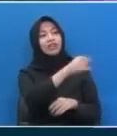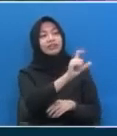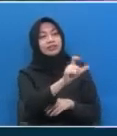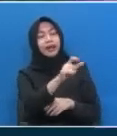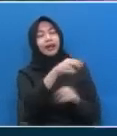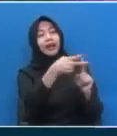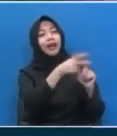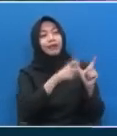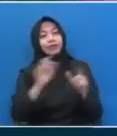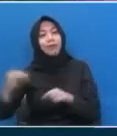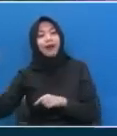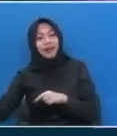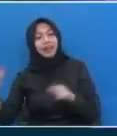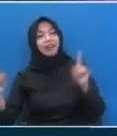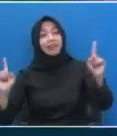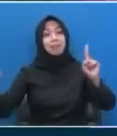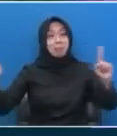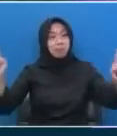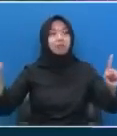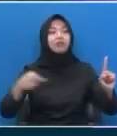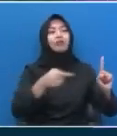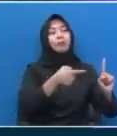terakhir untuk membela dirinya terhadap tuntutan dari ja